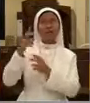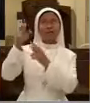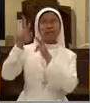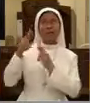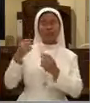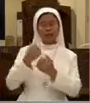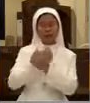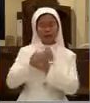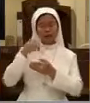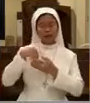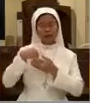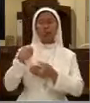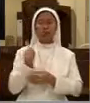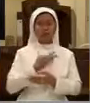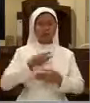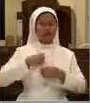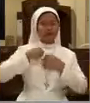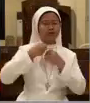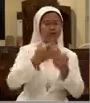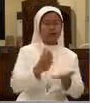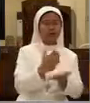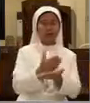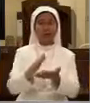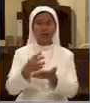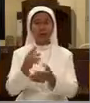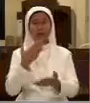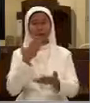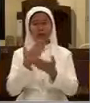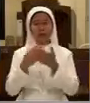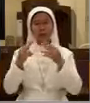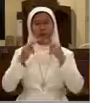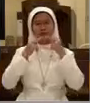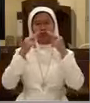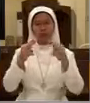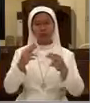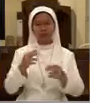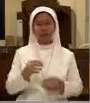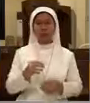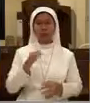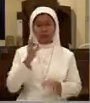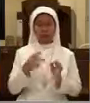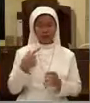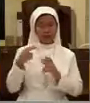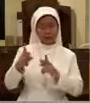Diba, every good news deserves to be shared.